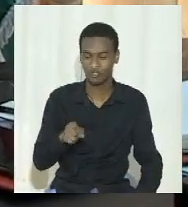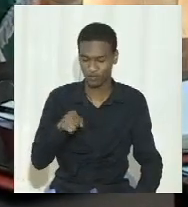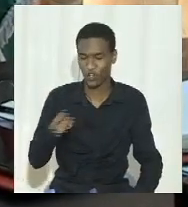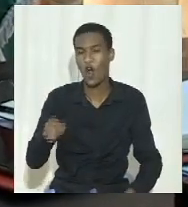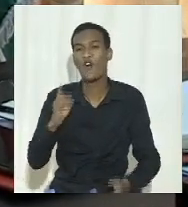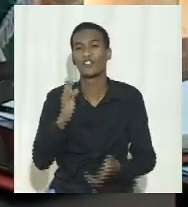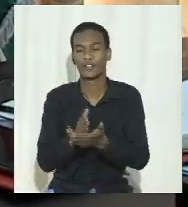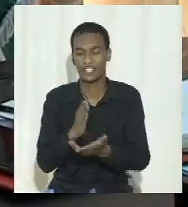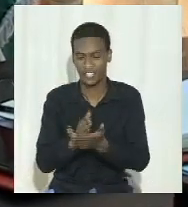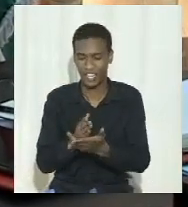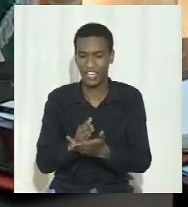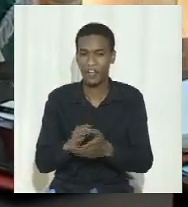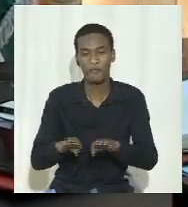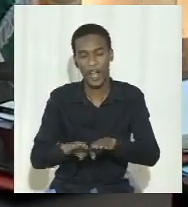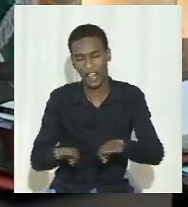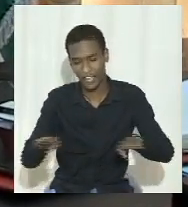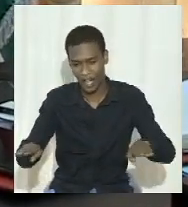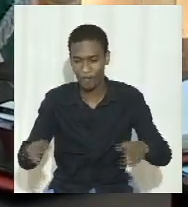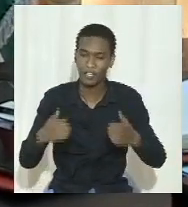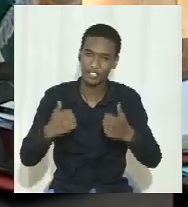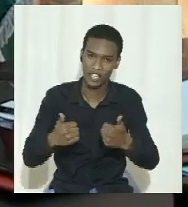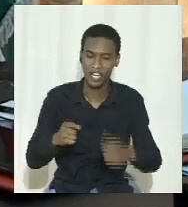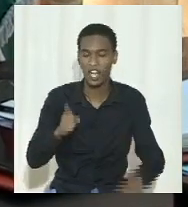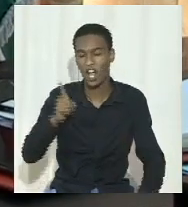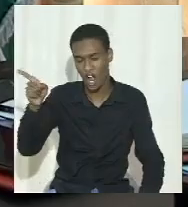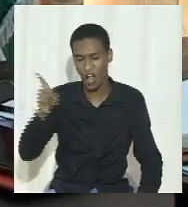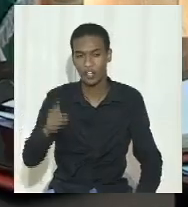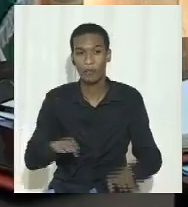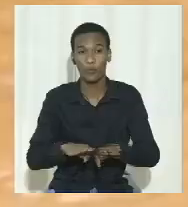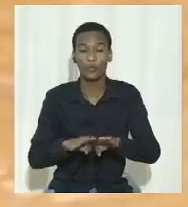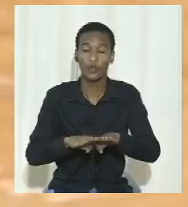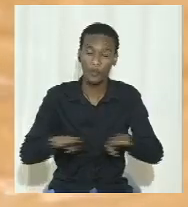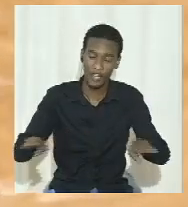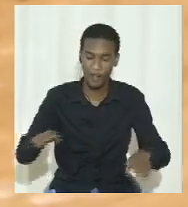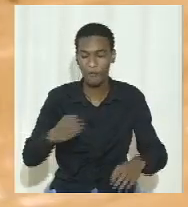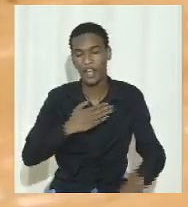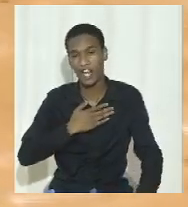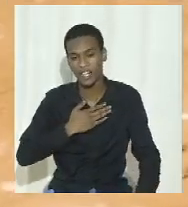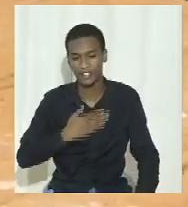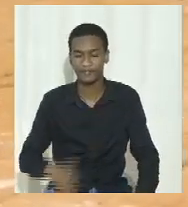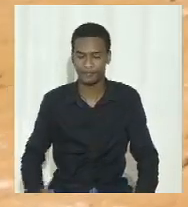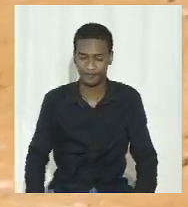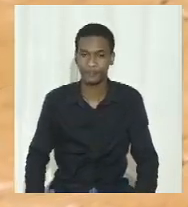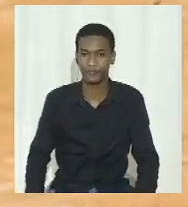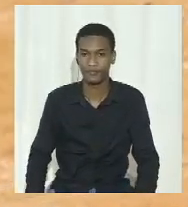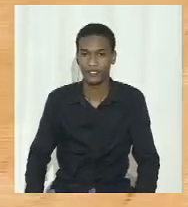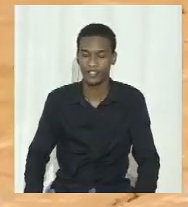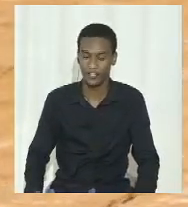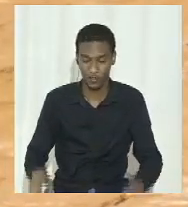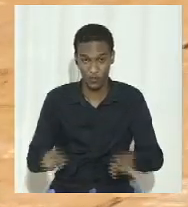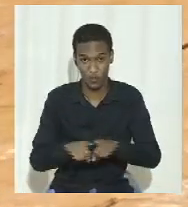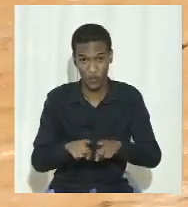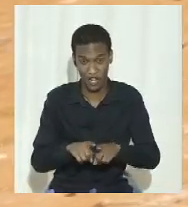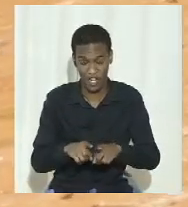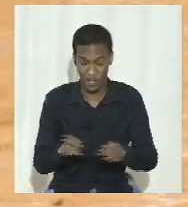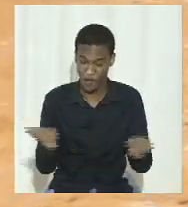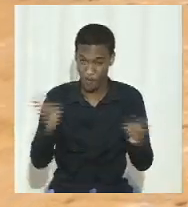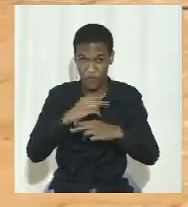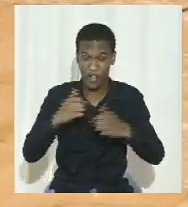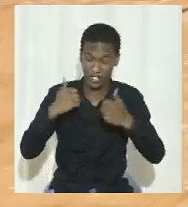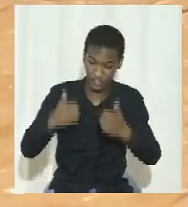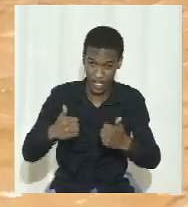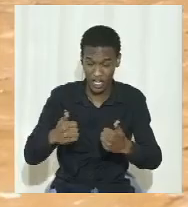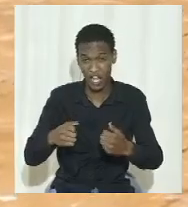vita fandaminana eo anivon'ny établissement. Ao anatin'ny fanatsarana ny fampianarana teknika sy fampiakarana